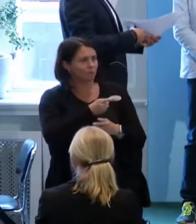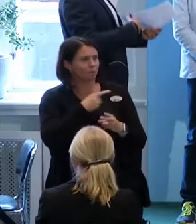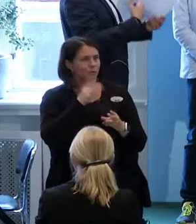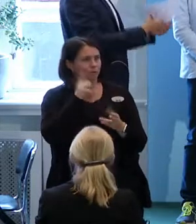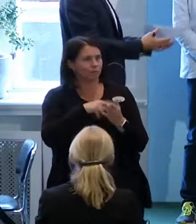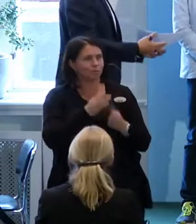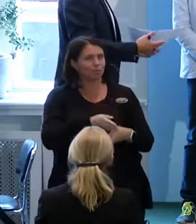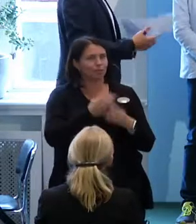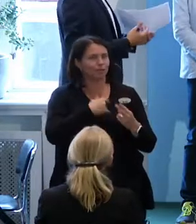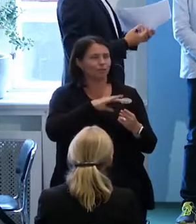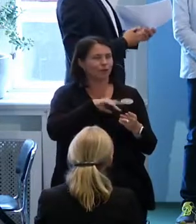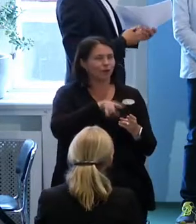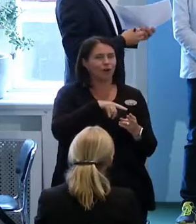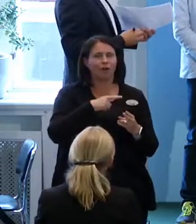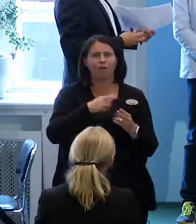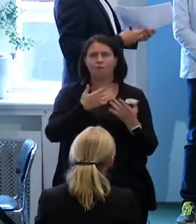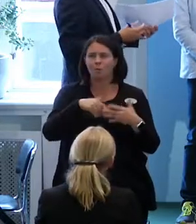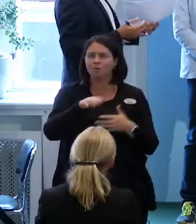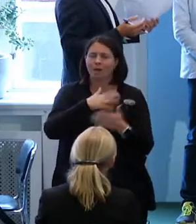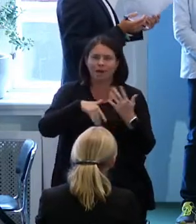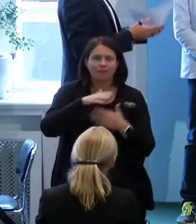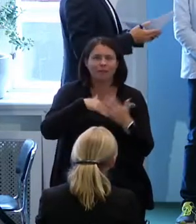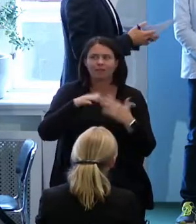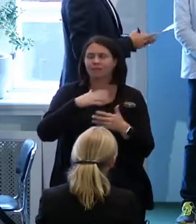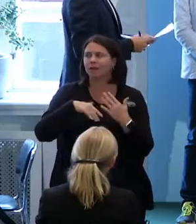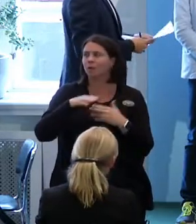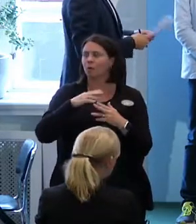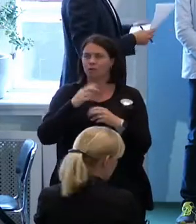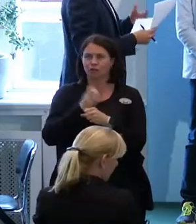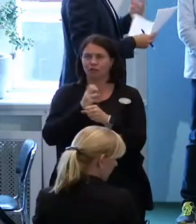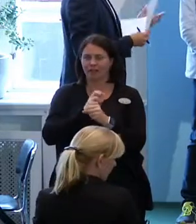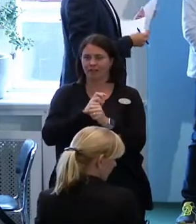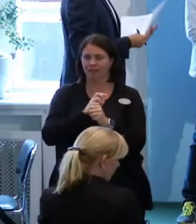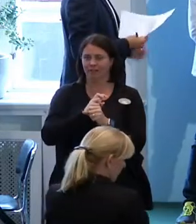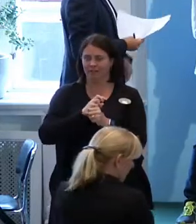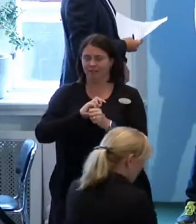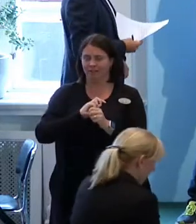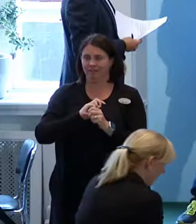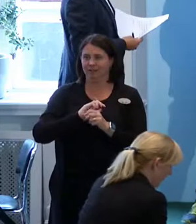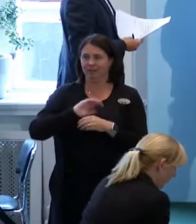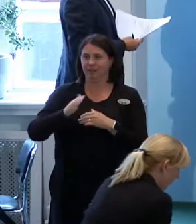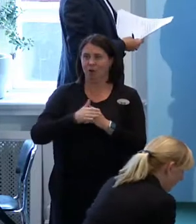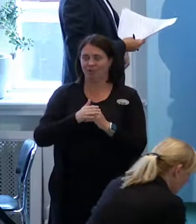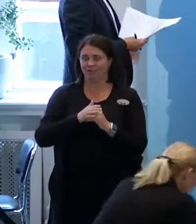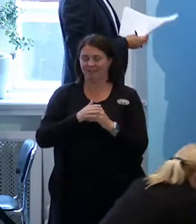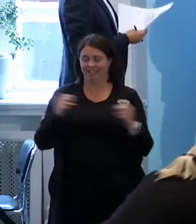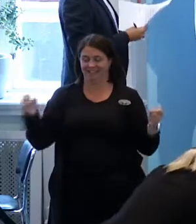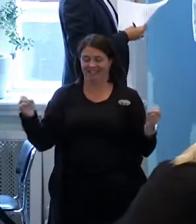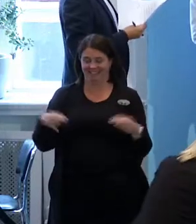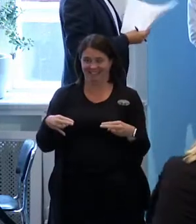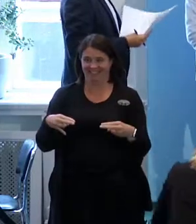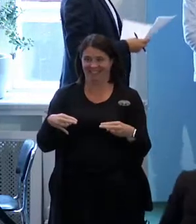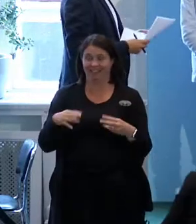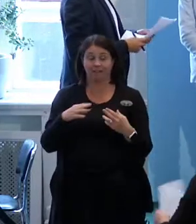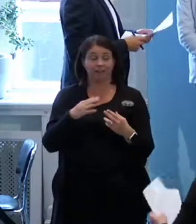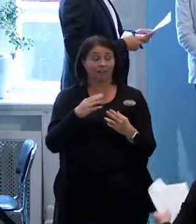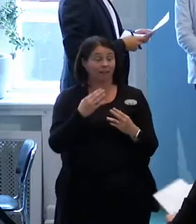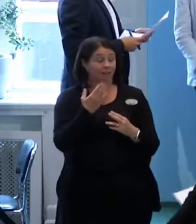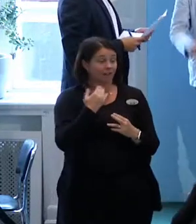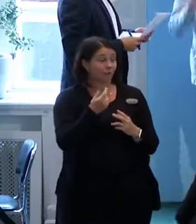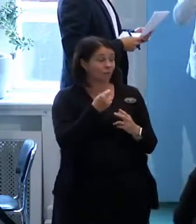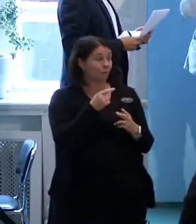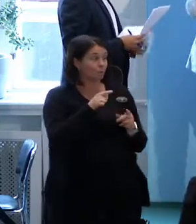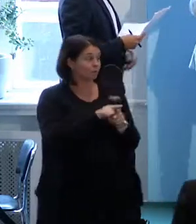vill bygga, det funktionsblandade, och vi ska göra det inåt? Vad ser du för konflikter här då? Är det någonting som ni som politiken